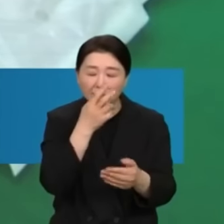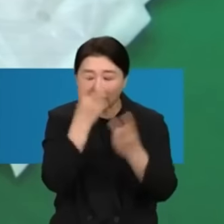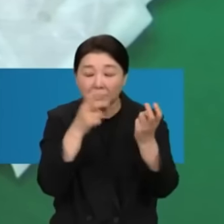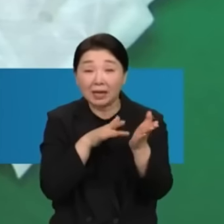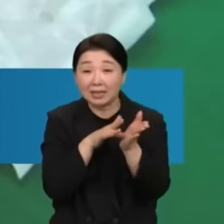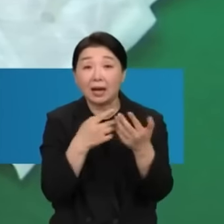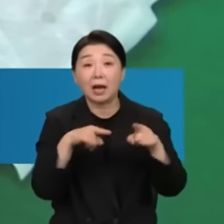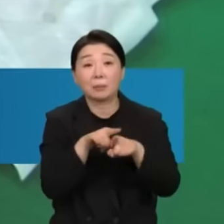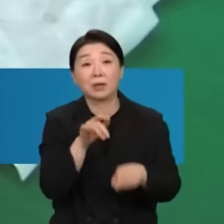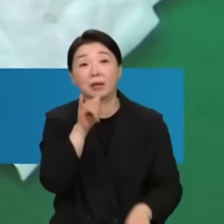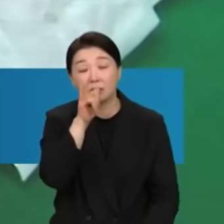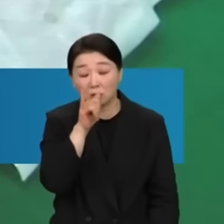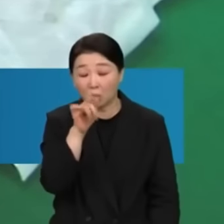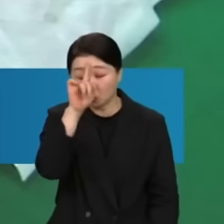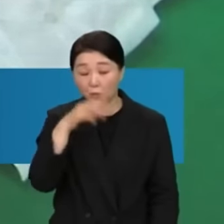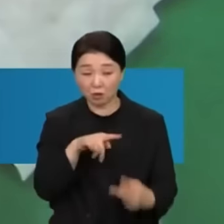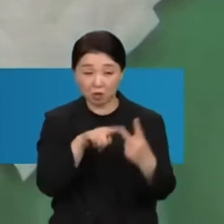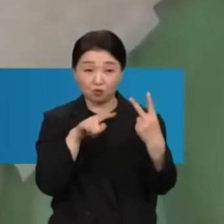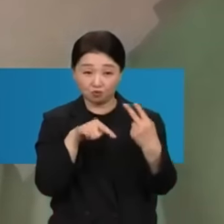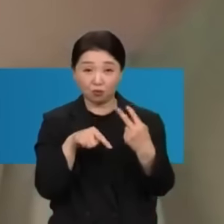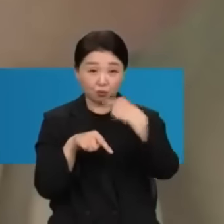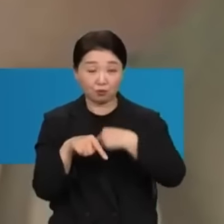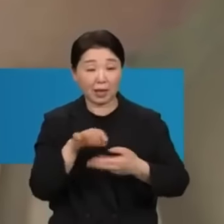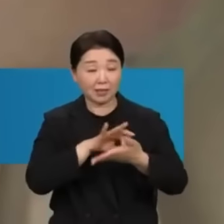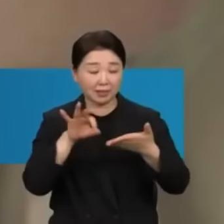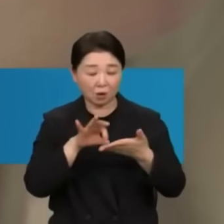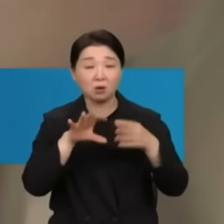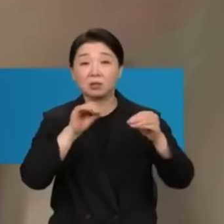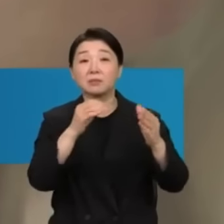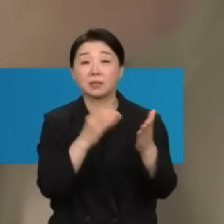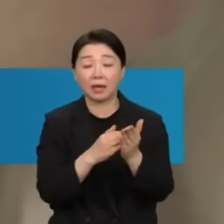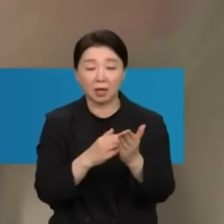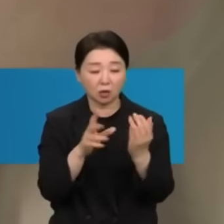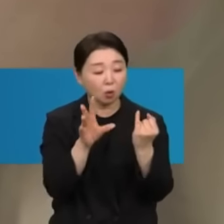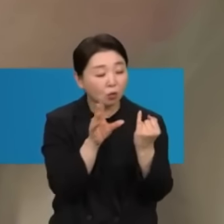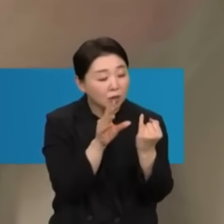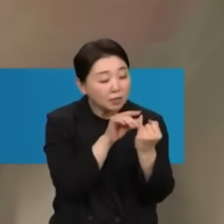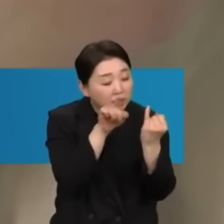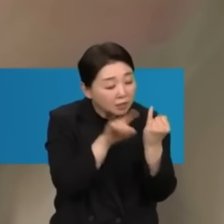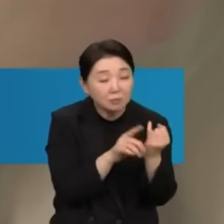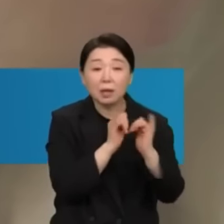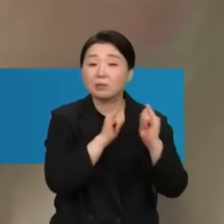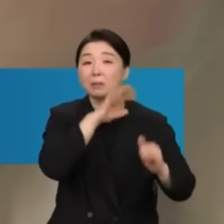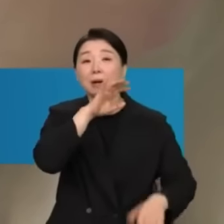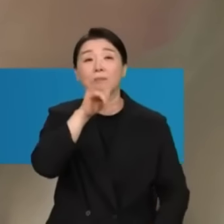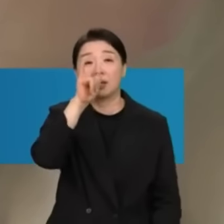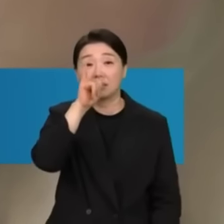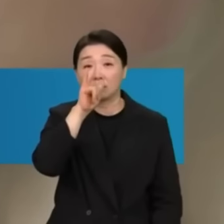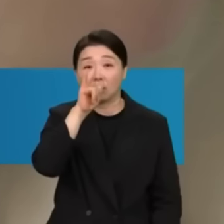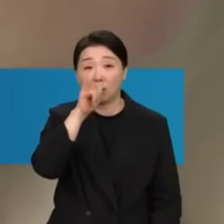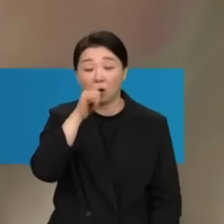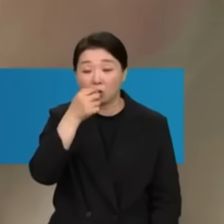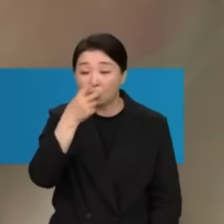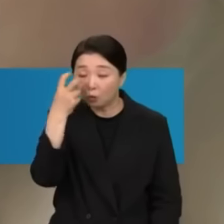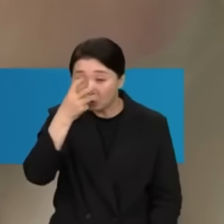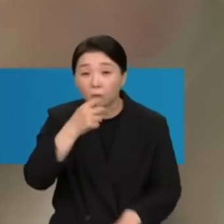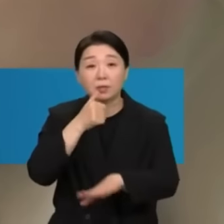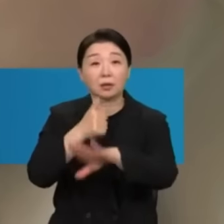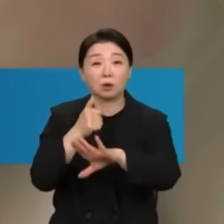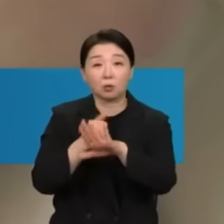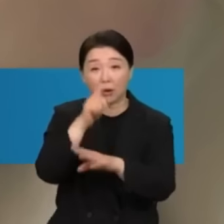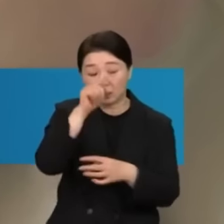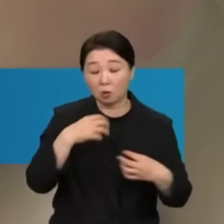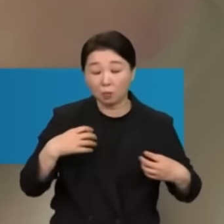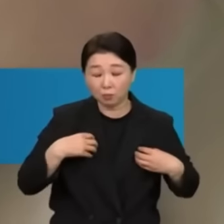쓰는 걸 금지하겠다고 하면서 임산부들의 반발이 이어지고 있습니다. 그런데 저희 취재 결과 결국 정부가